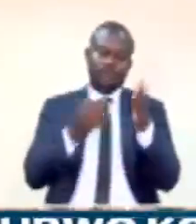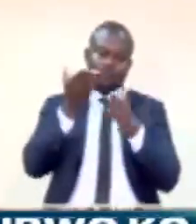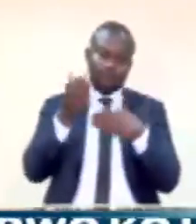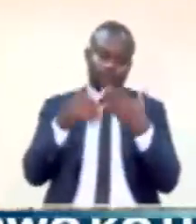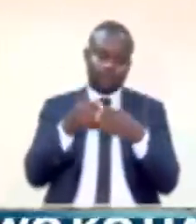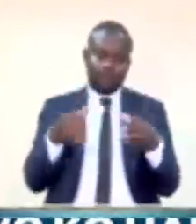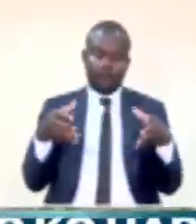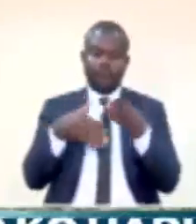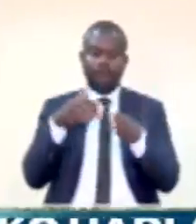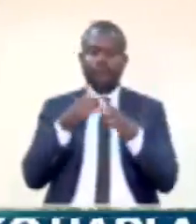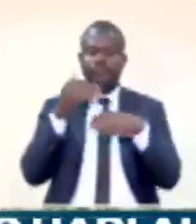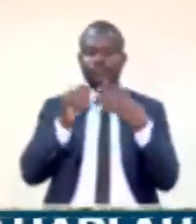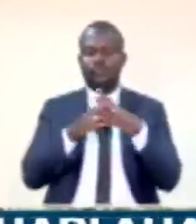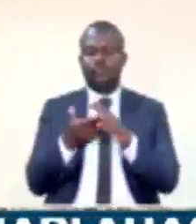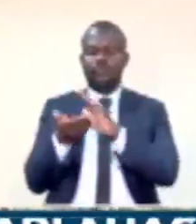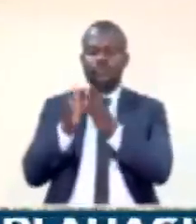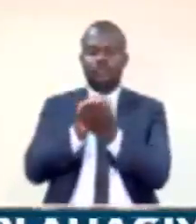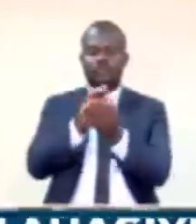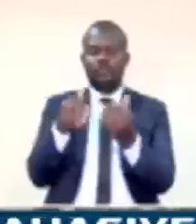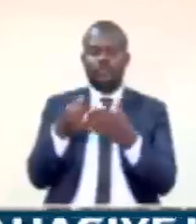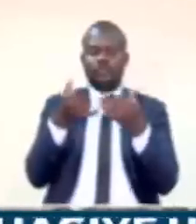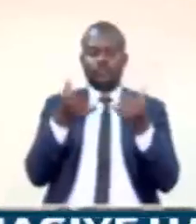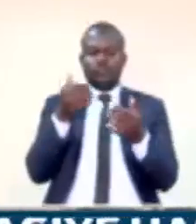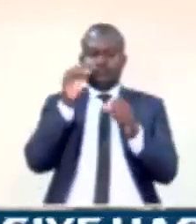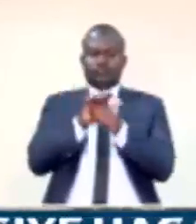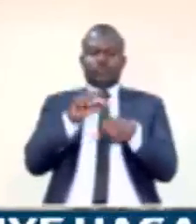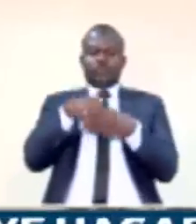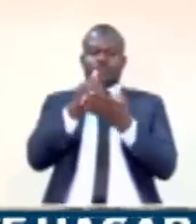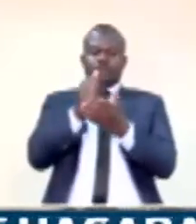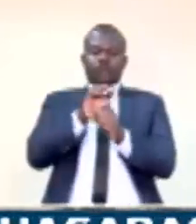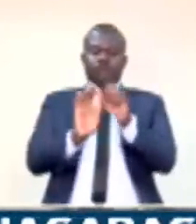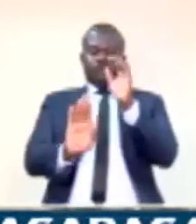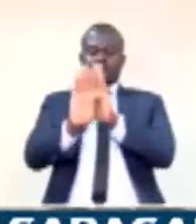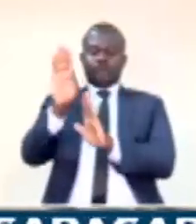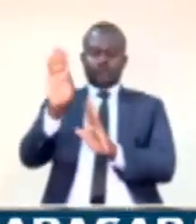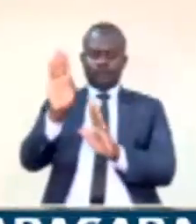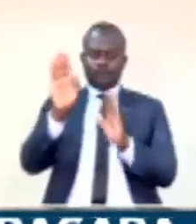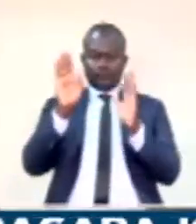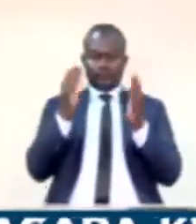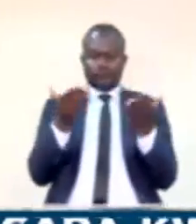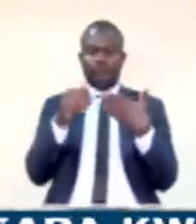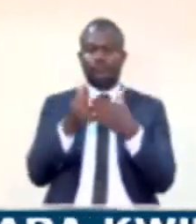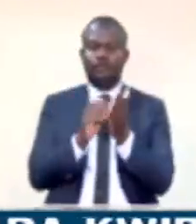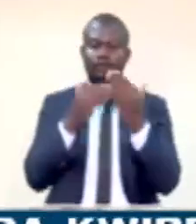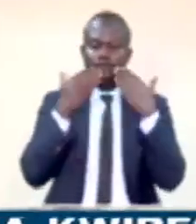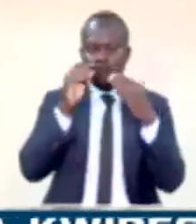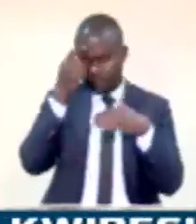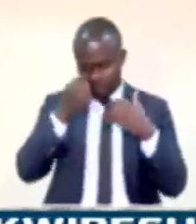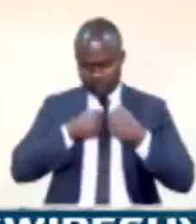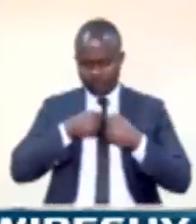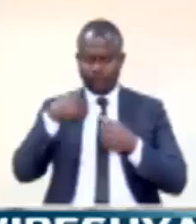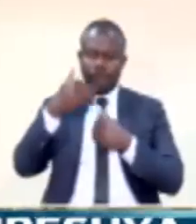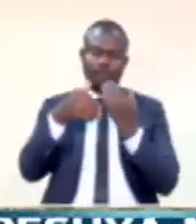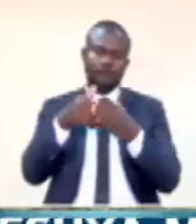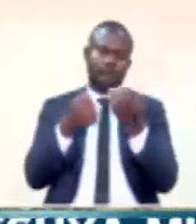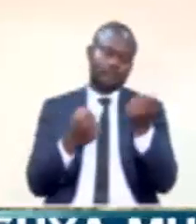kwishyirahamwe kwatumye biyubaka batangira korozanya amatungo magufi ku buryo benshi muri bo yababereye imbarutso y'iterambere. Uretse ibi banashima Leta y'u Rwanda idahwema